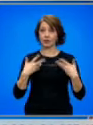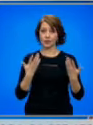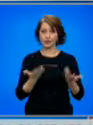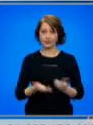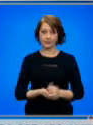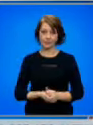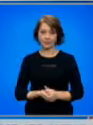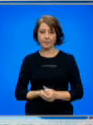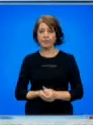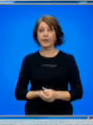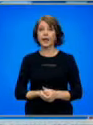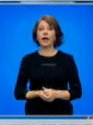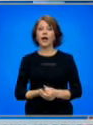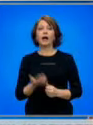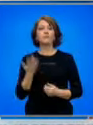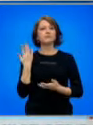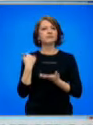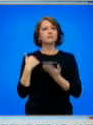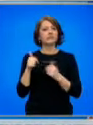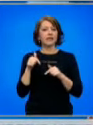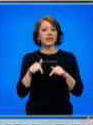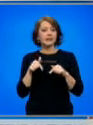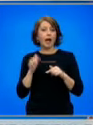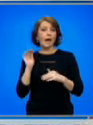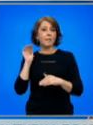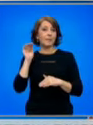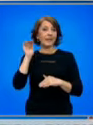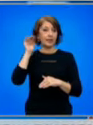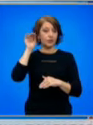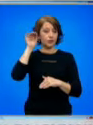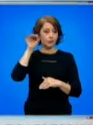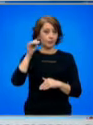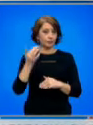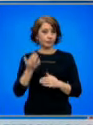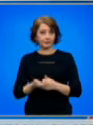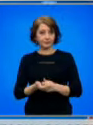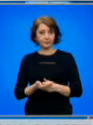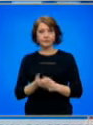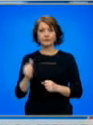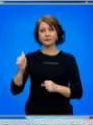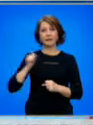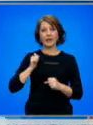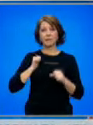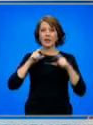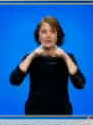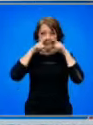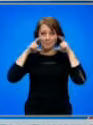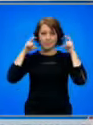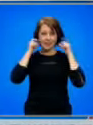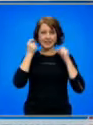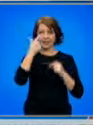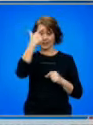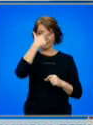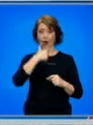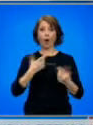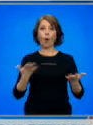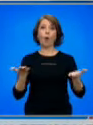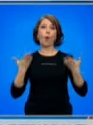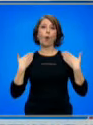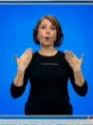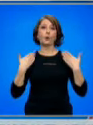И от нашето минало към бъдещето, или поне така както си го представят зад океана. Предпазни маски с самостоятелно охлаждане,